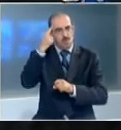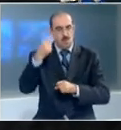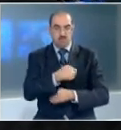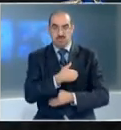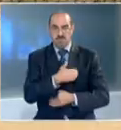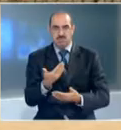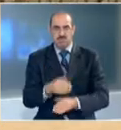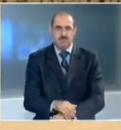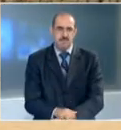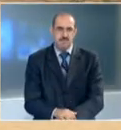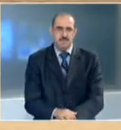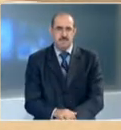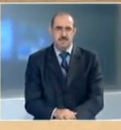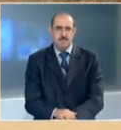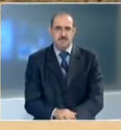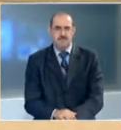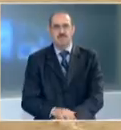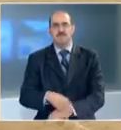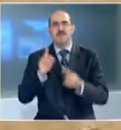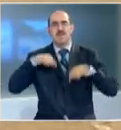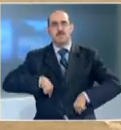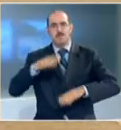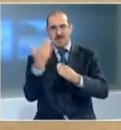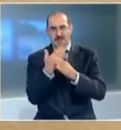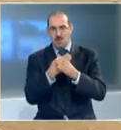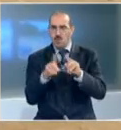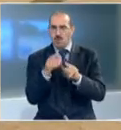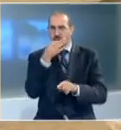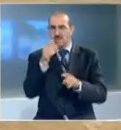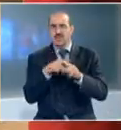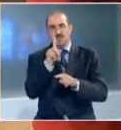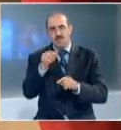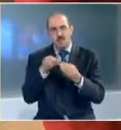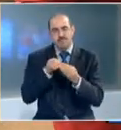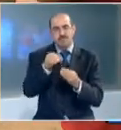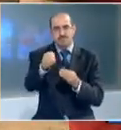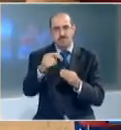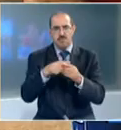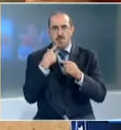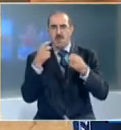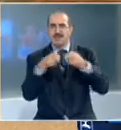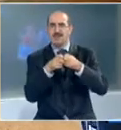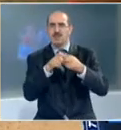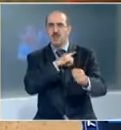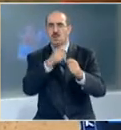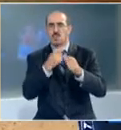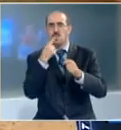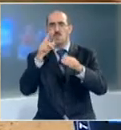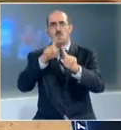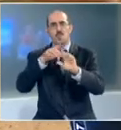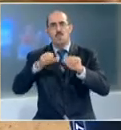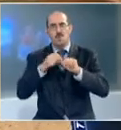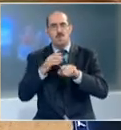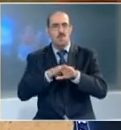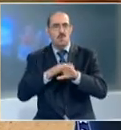عند التلميذ. نوريا بن غبريط أعلنت إمكانية تقديم امتحان التربية البدنية لشهر مارس لتجنب